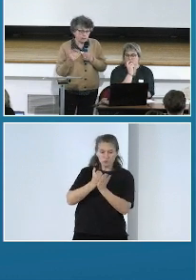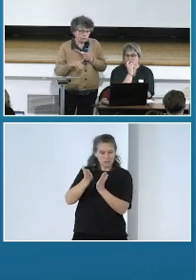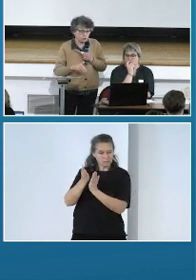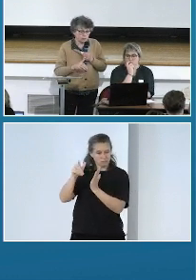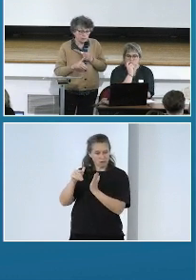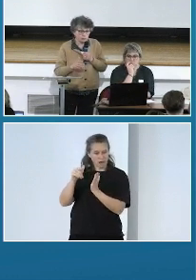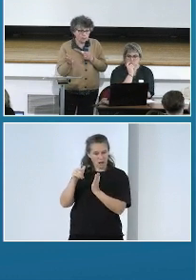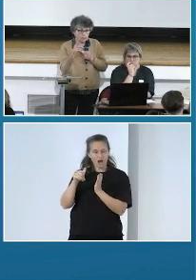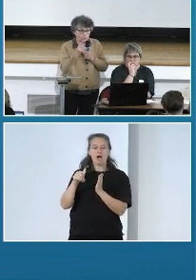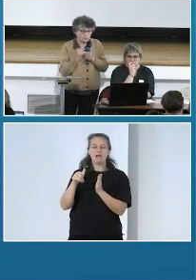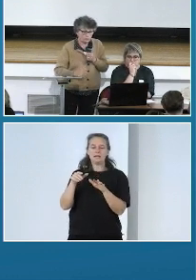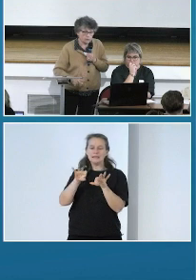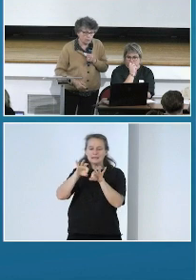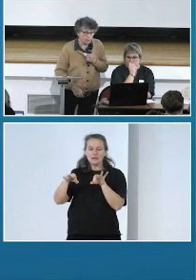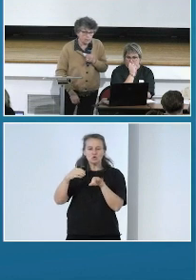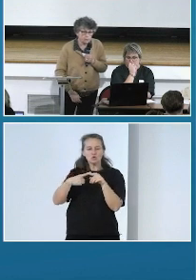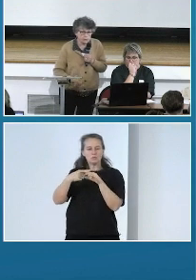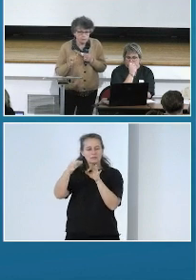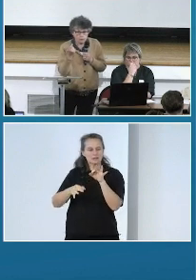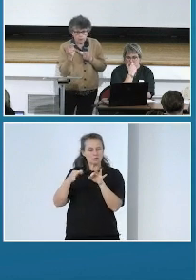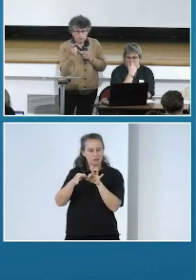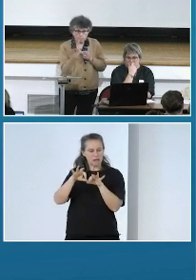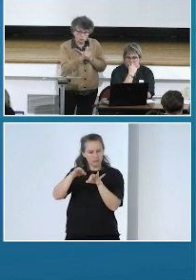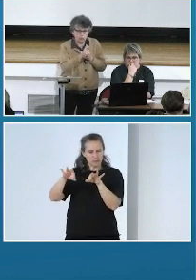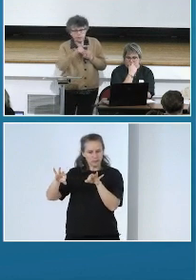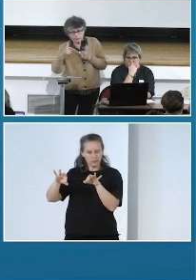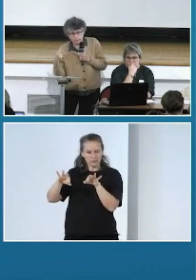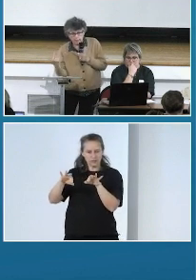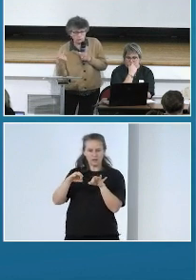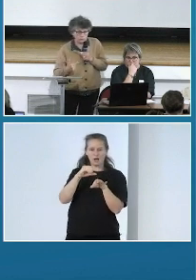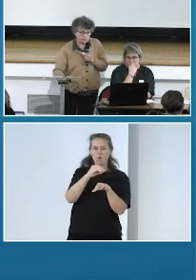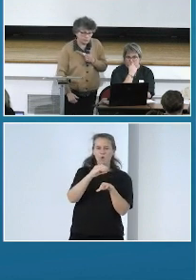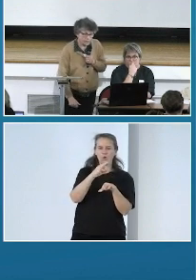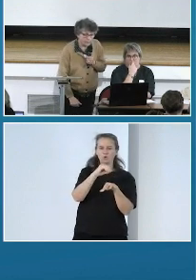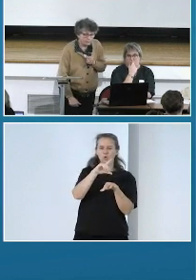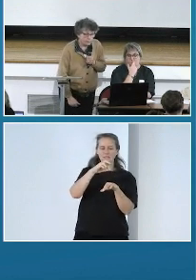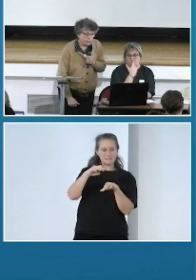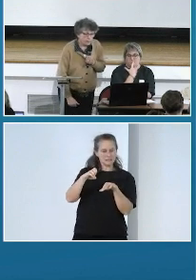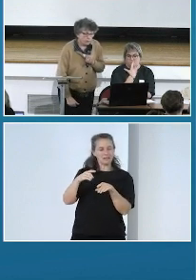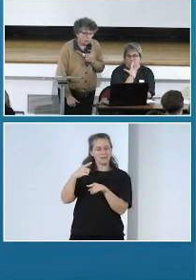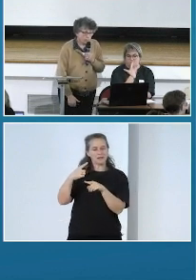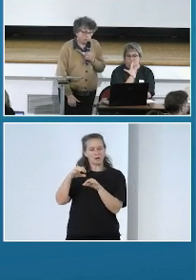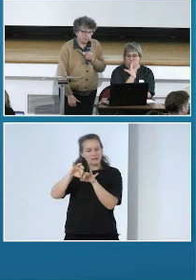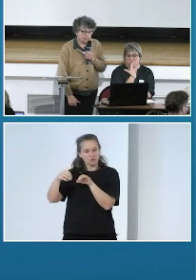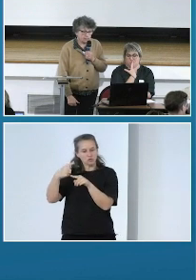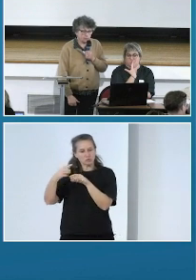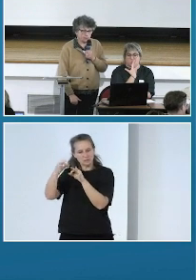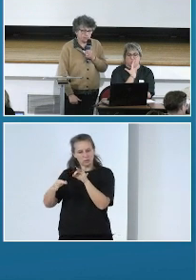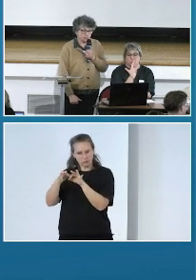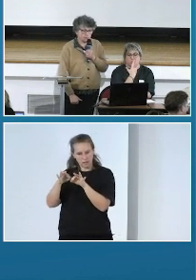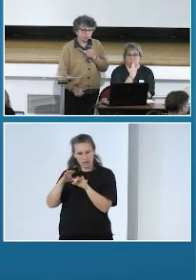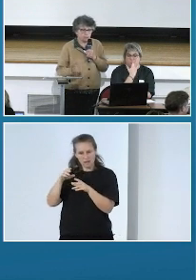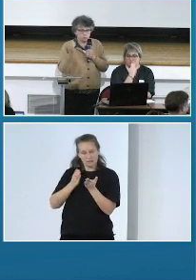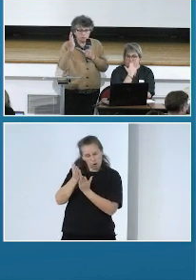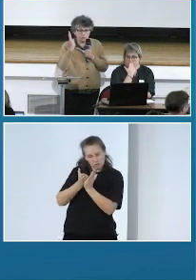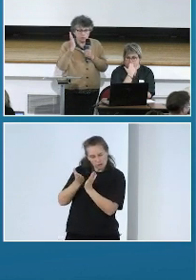des canaux semi-circulaires qu'on a vu tout à l'heure. La deuxième, il y a otolithe et canaux semi-circulaires. C'est grâce à l'orientation